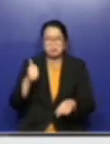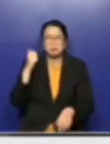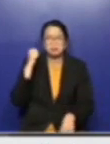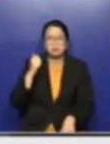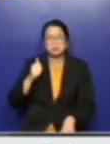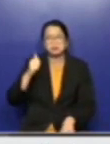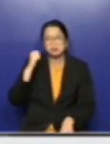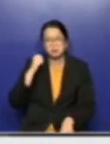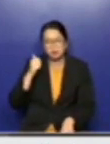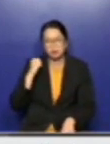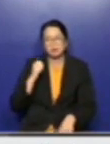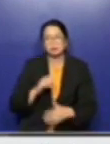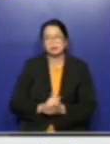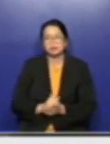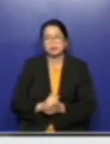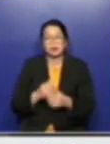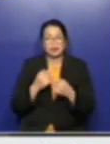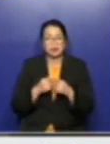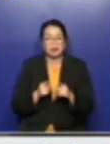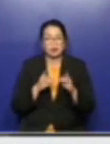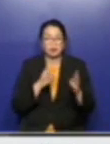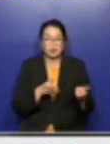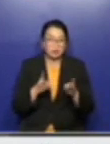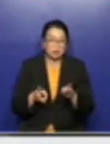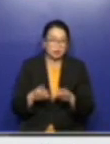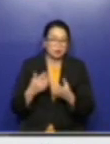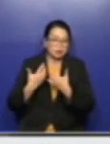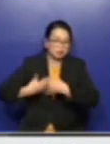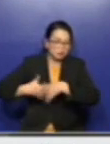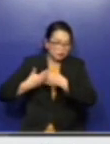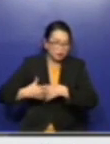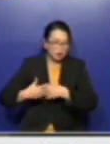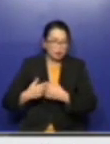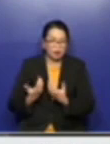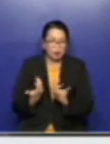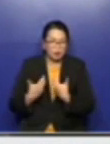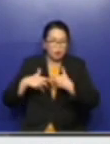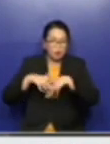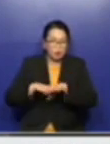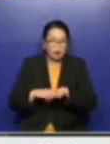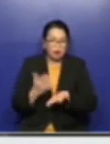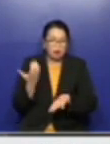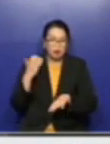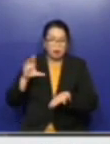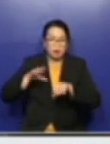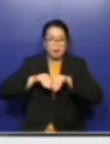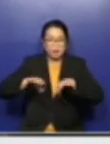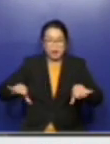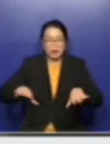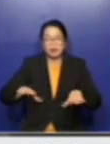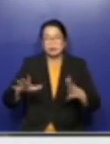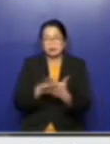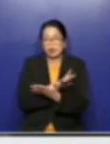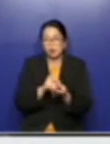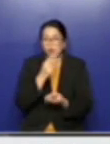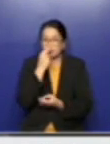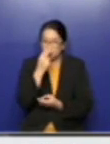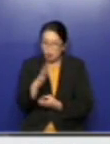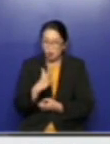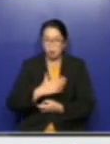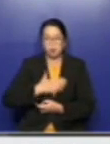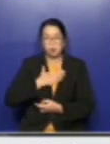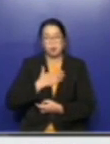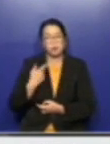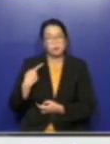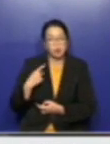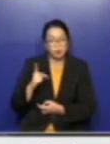ากันครับแต่กระบวนการการผลิตแล้วทำยังไงให้สังคมขับเคลื่อนไปได้ให้มันเห็นแบบเป็นรูปธรรมจับต้องได้เนี่ยมันจะกลาย